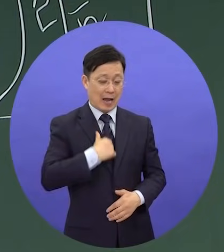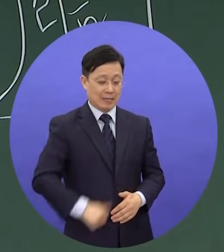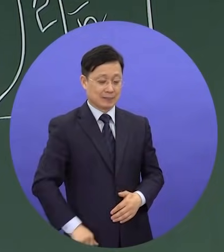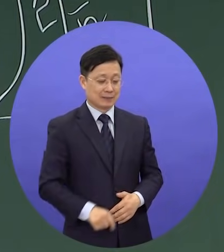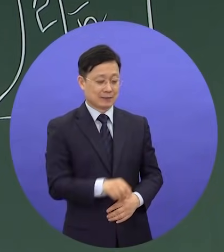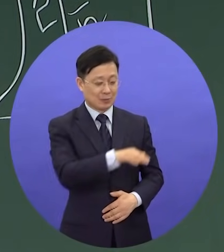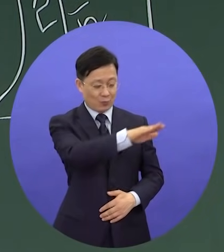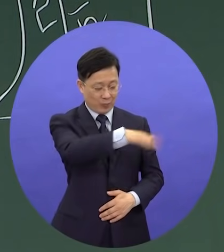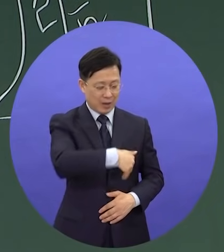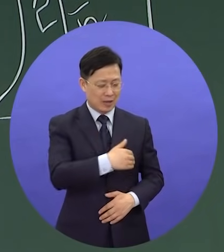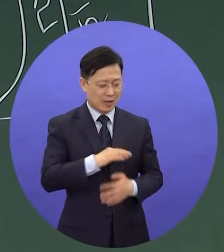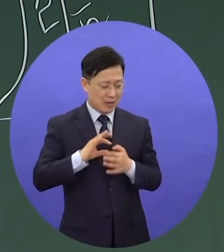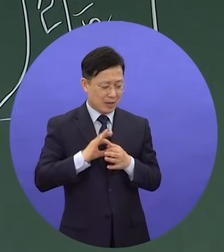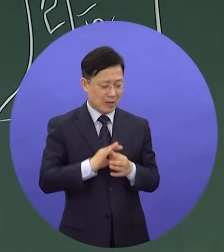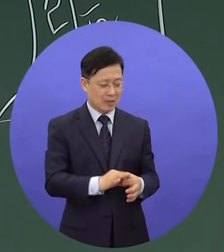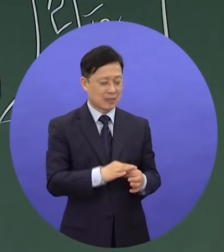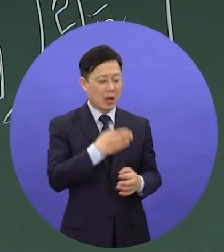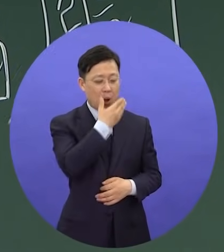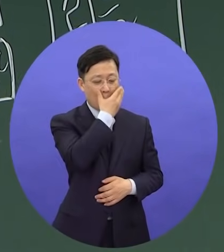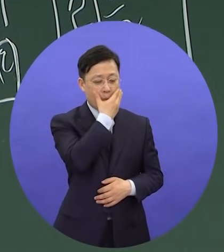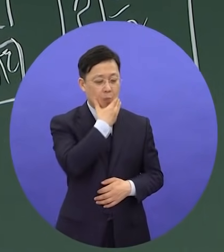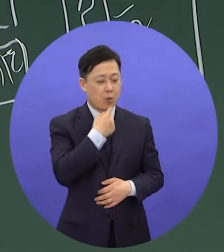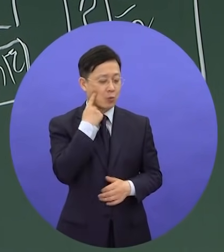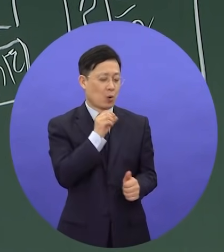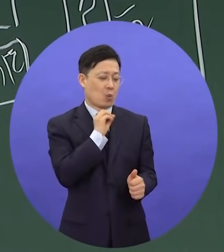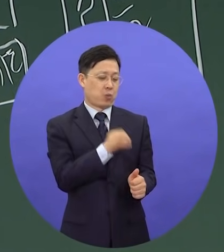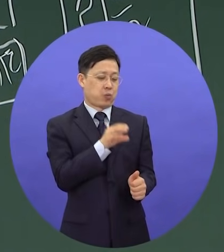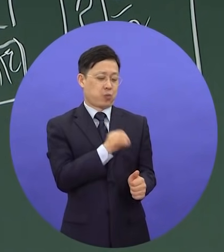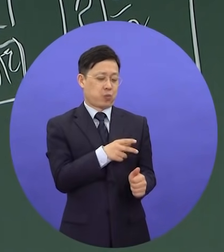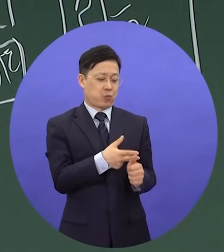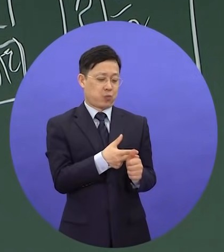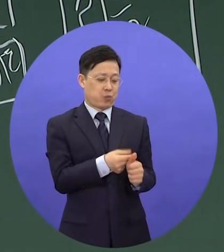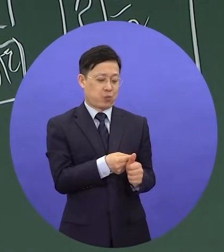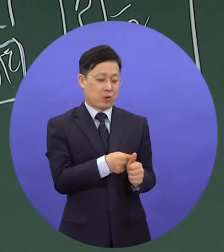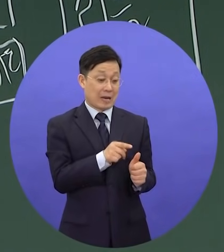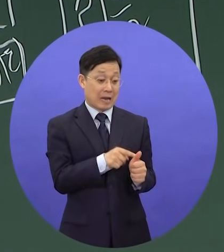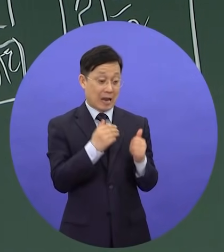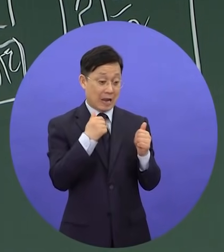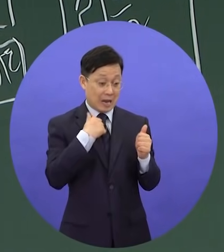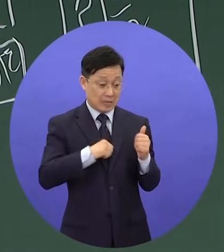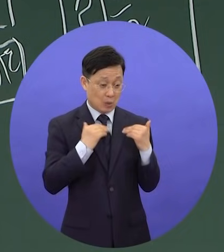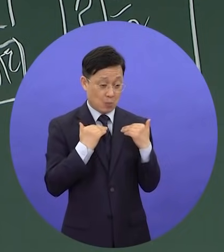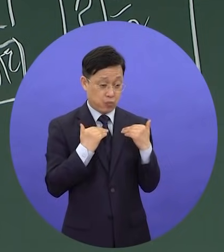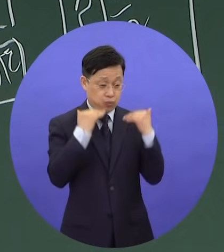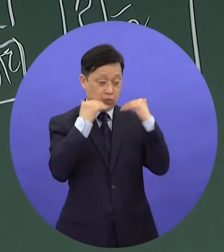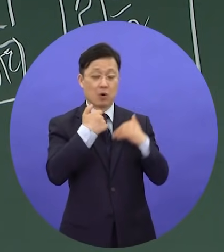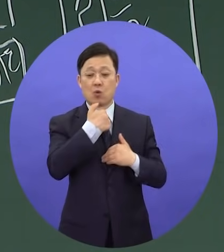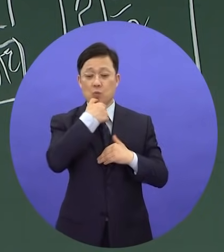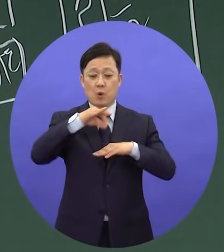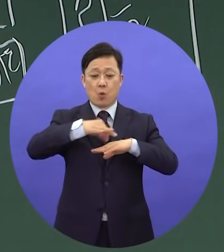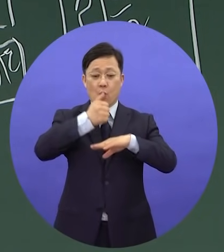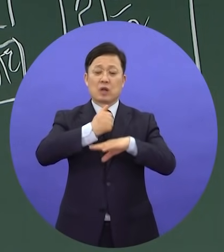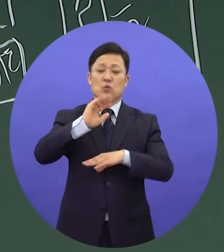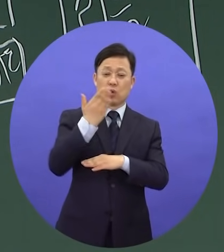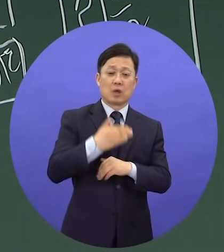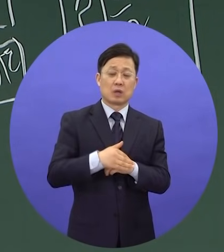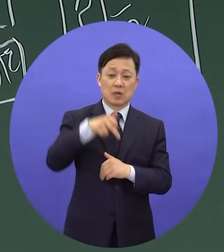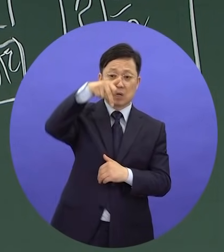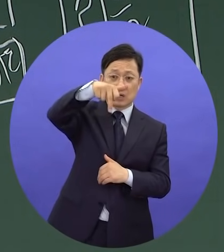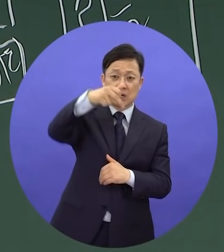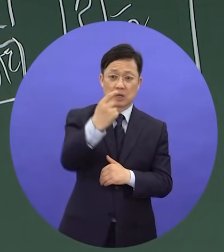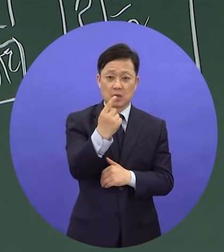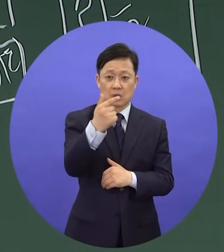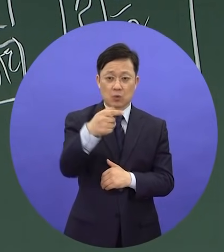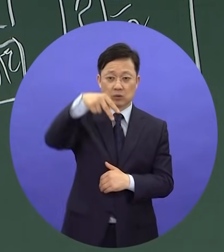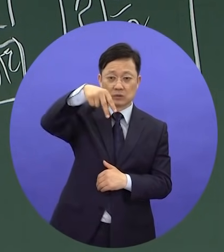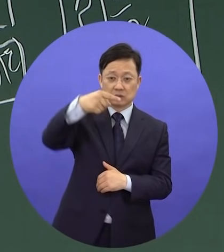son, I'm sure she always spoke about the gospel. 아니 이 사람이 되게 황제 돼가지고 기독교 국가를 선언하잖아요. But later on, he becomes the emperor and proclaims Christianity as a